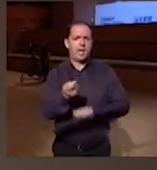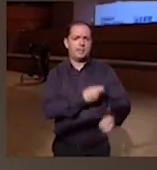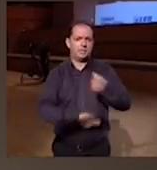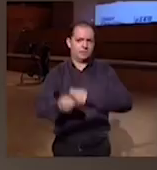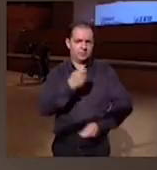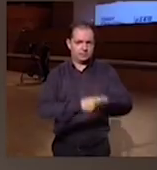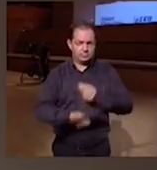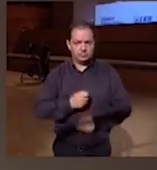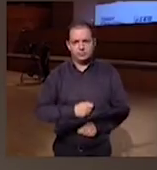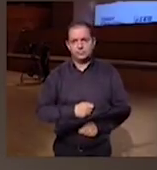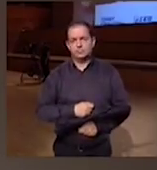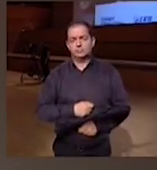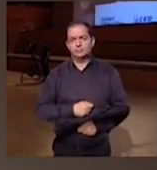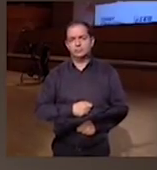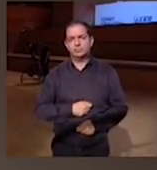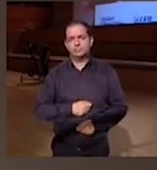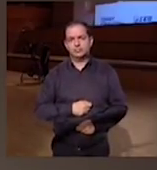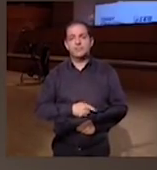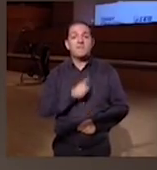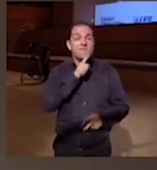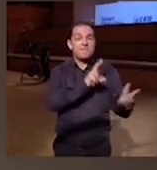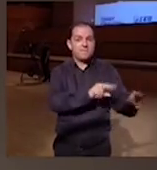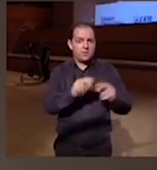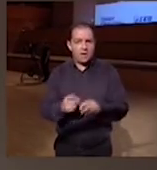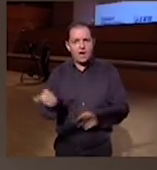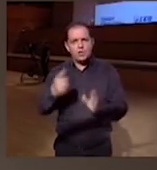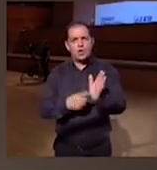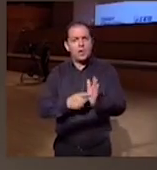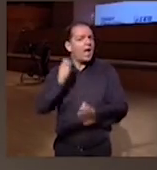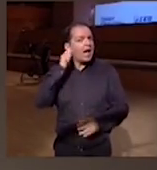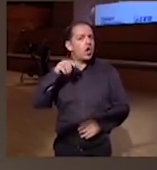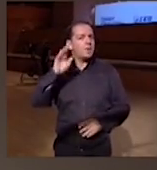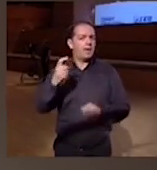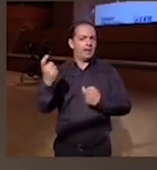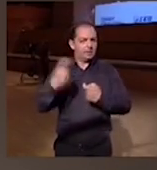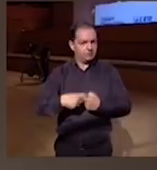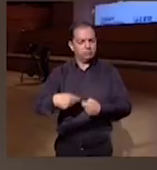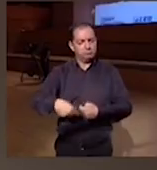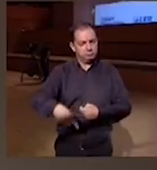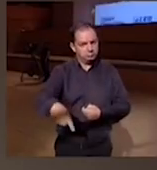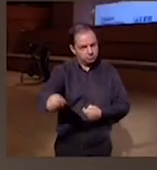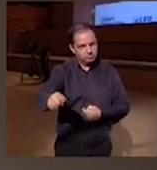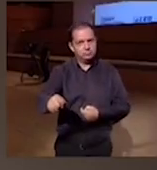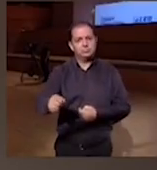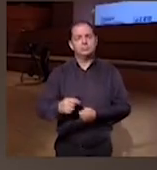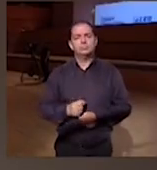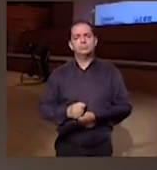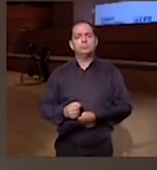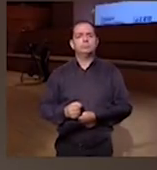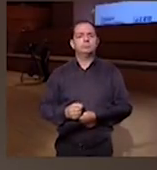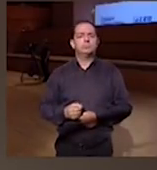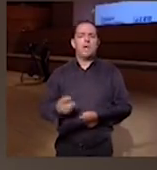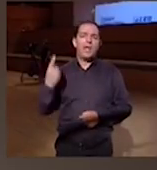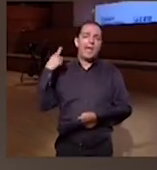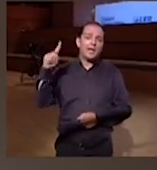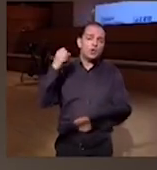κόσμου. Ομοίως, ο νέος νόμος για τις ανώνυμες εταιρείες έρχεται να αποκαταστήσει μετά από σχεδόν